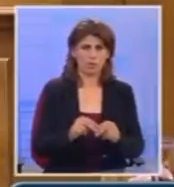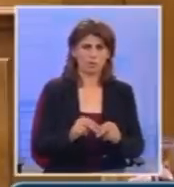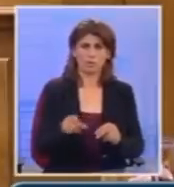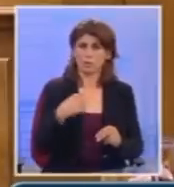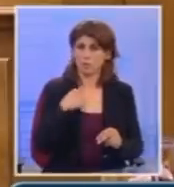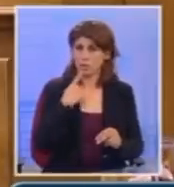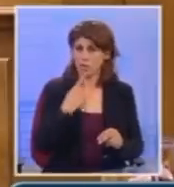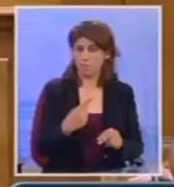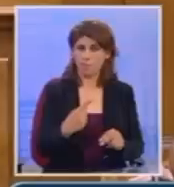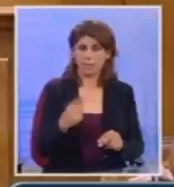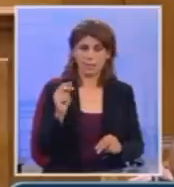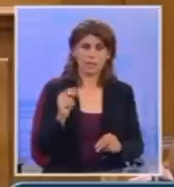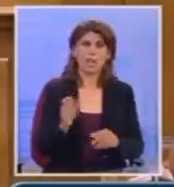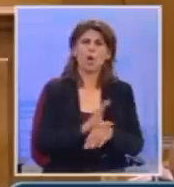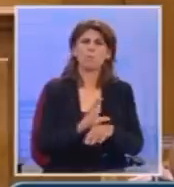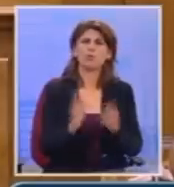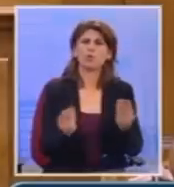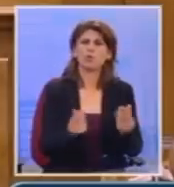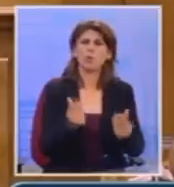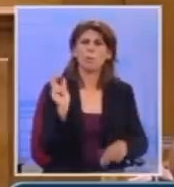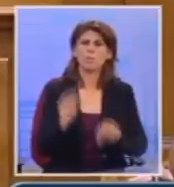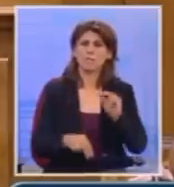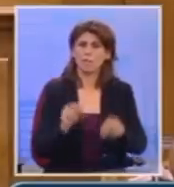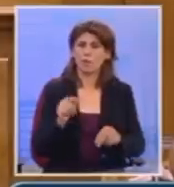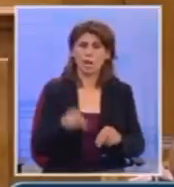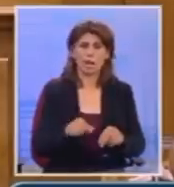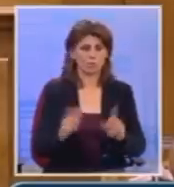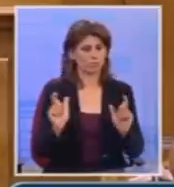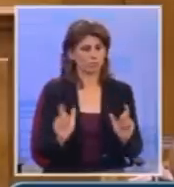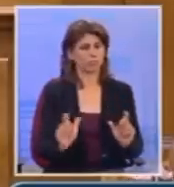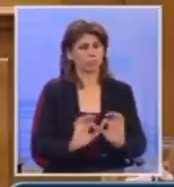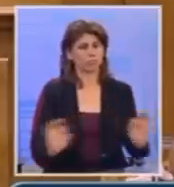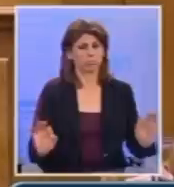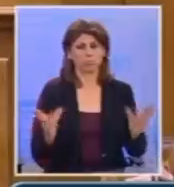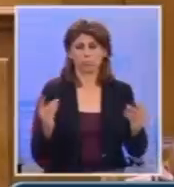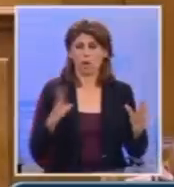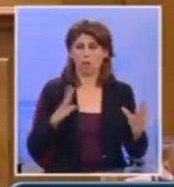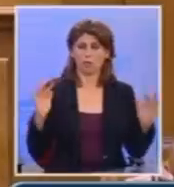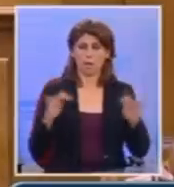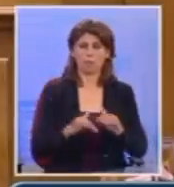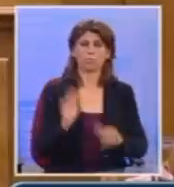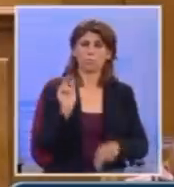Μιλήσατε για την ηλεκτρονική ψηφοφορία και ότι αυτή διασφαλίζει τη μαζική συμμετοχή.